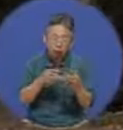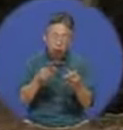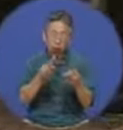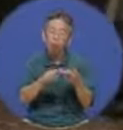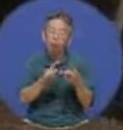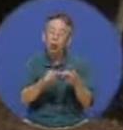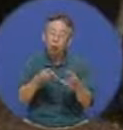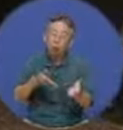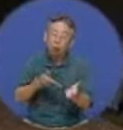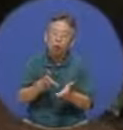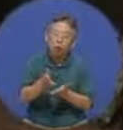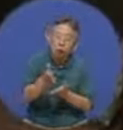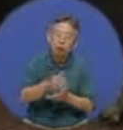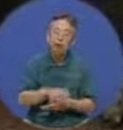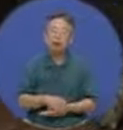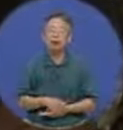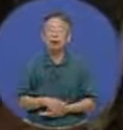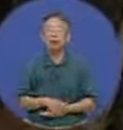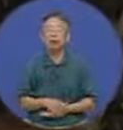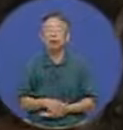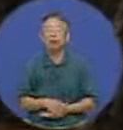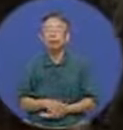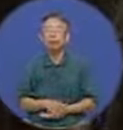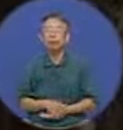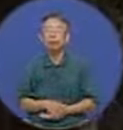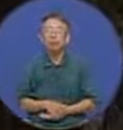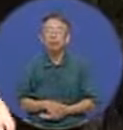つのコースです。